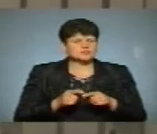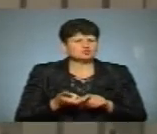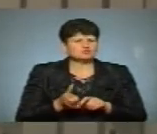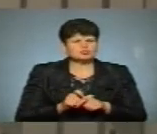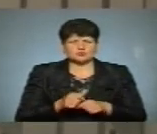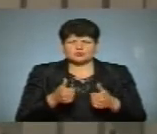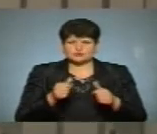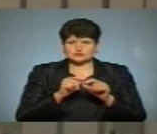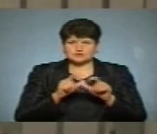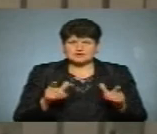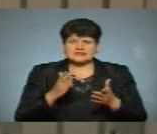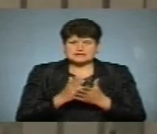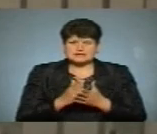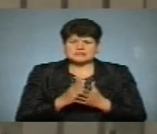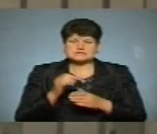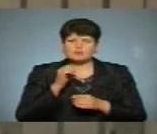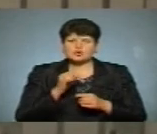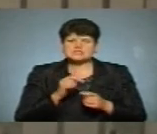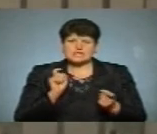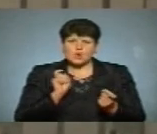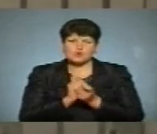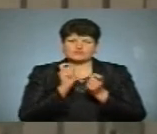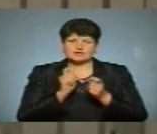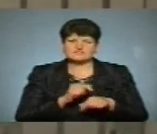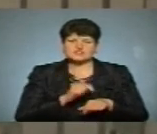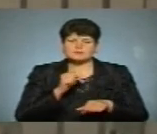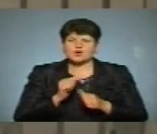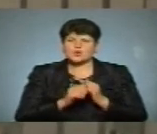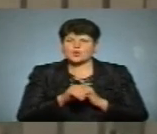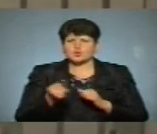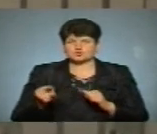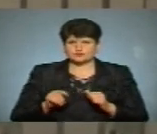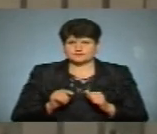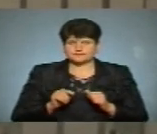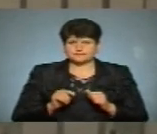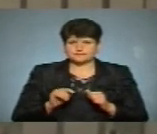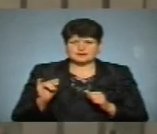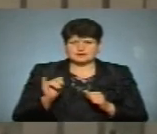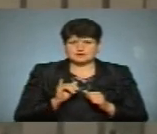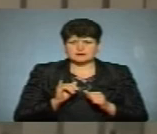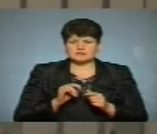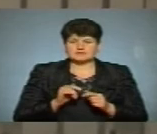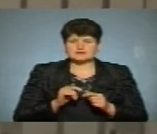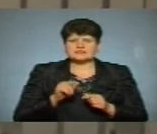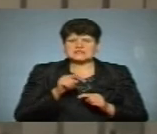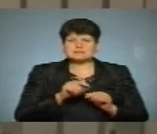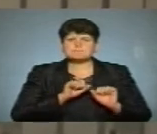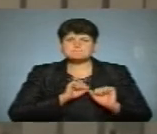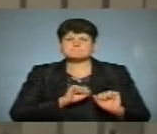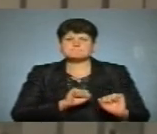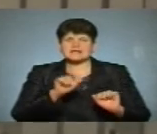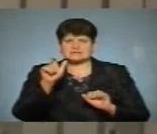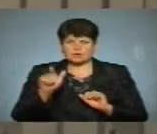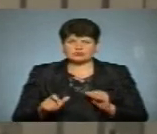Є заморожений конфлікт, він зачіпає кожного. Кожного і ті патріоти,